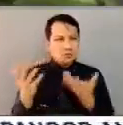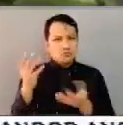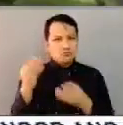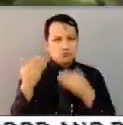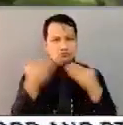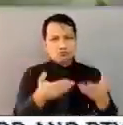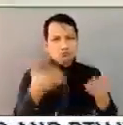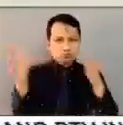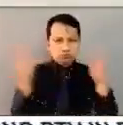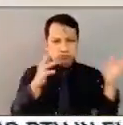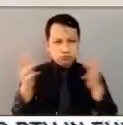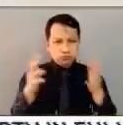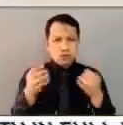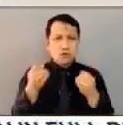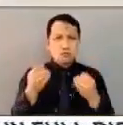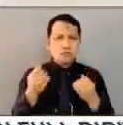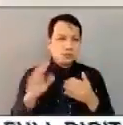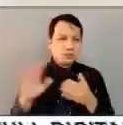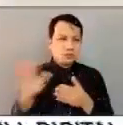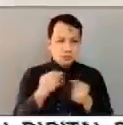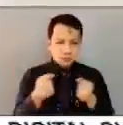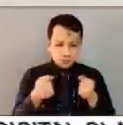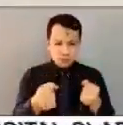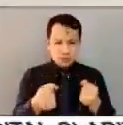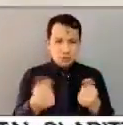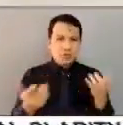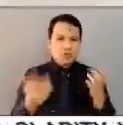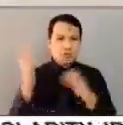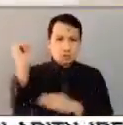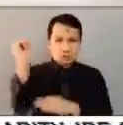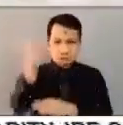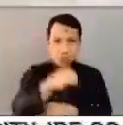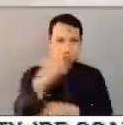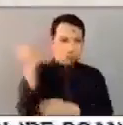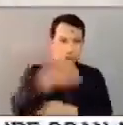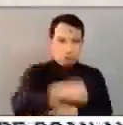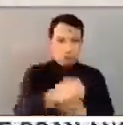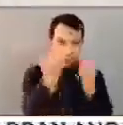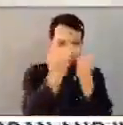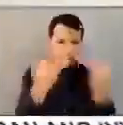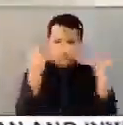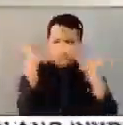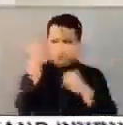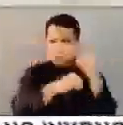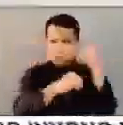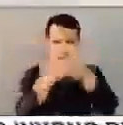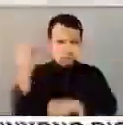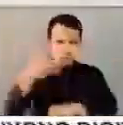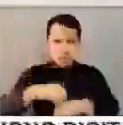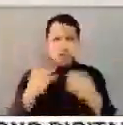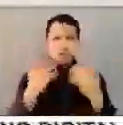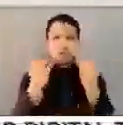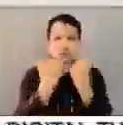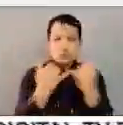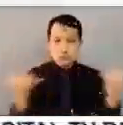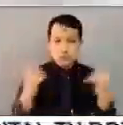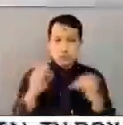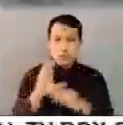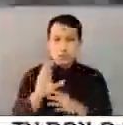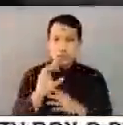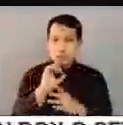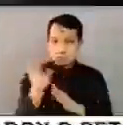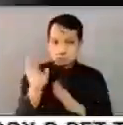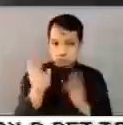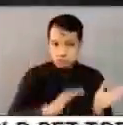sa India, stranded naman ang ilang residente dahil sa pagbaha sa mga kalsada sa Medinipur City. Malalaking sasakyan lamang